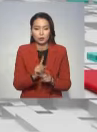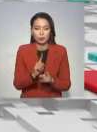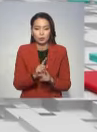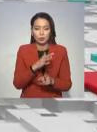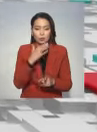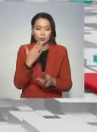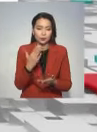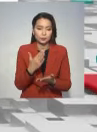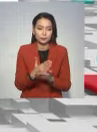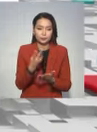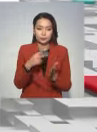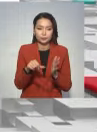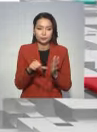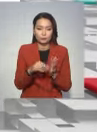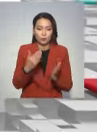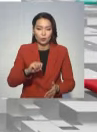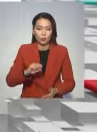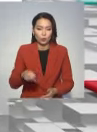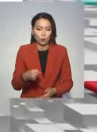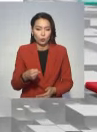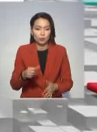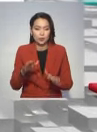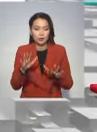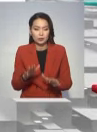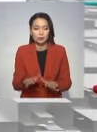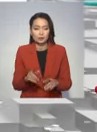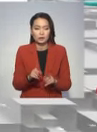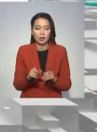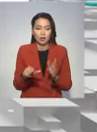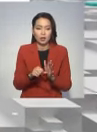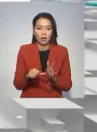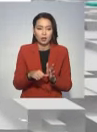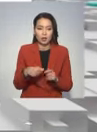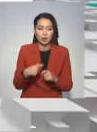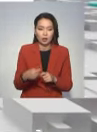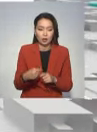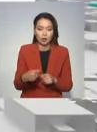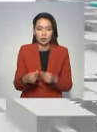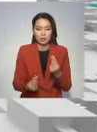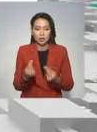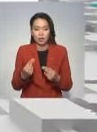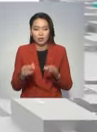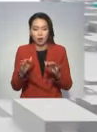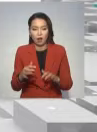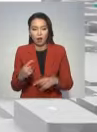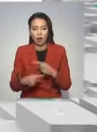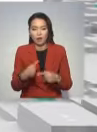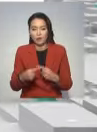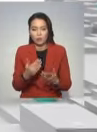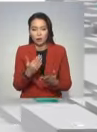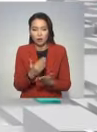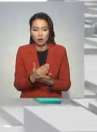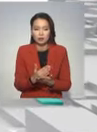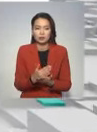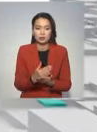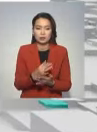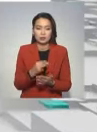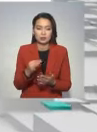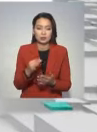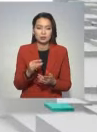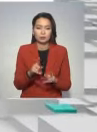бар. Оның 26-сы букмекерлік кеңсе, 6 казино, ойын автоматы қойылған 10 зал, 2,5 мыңға жуық бәстігу пункті,